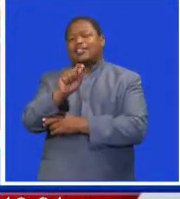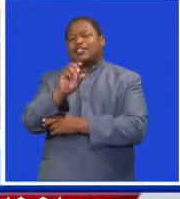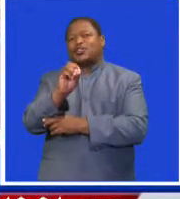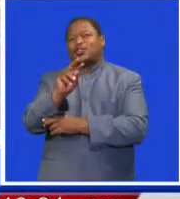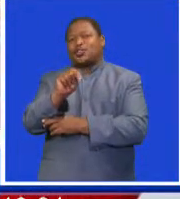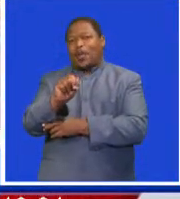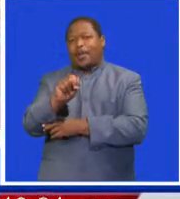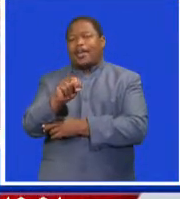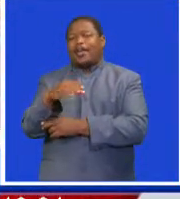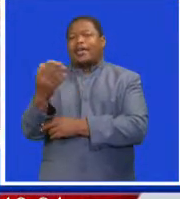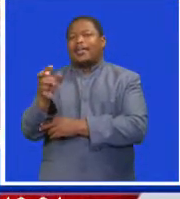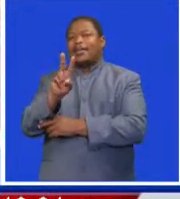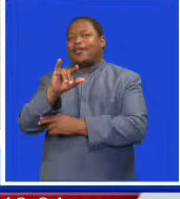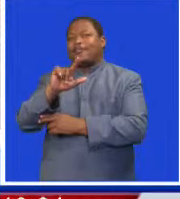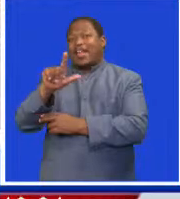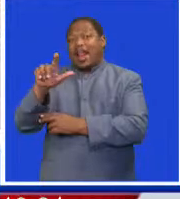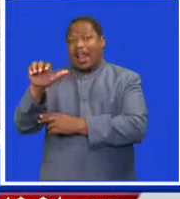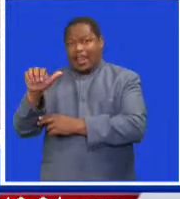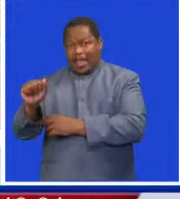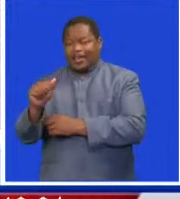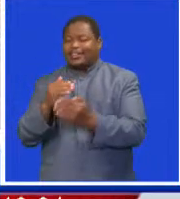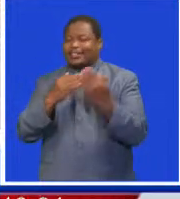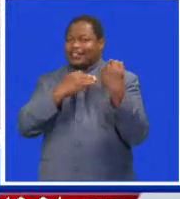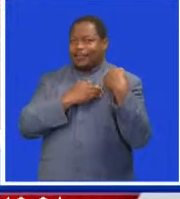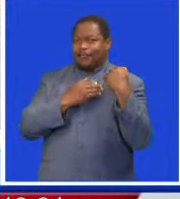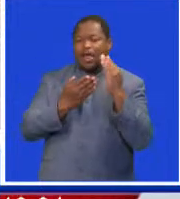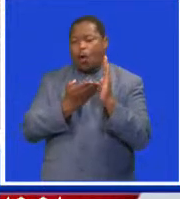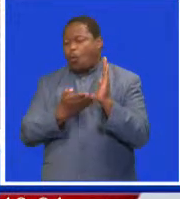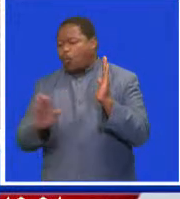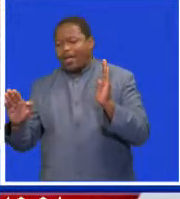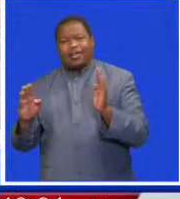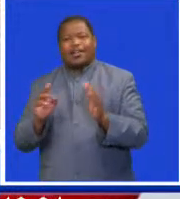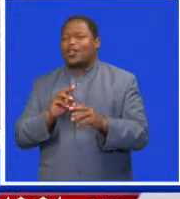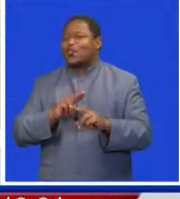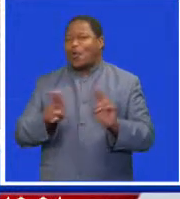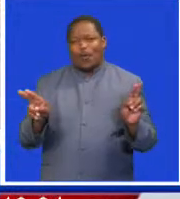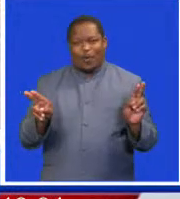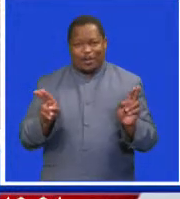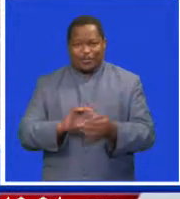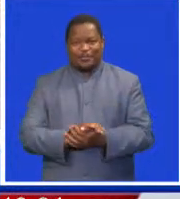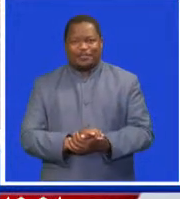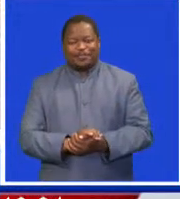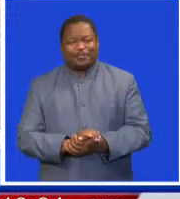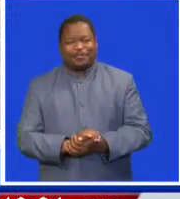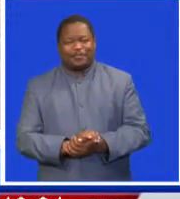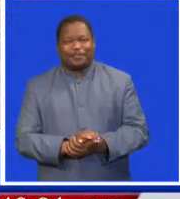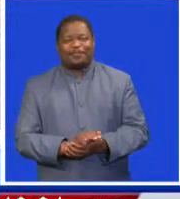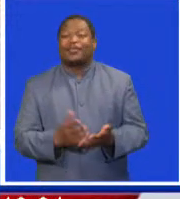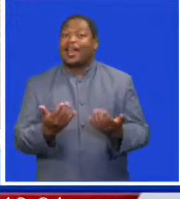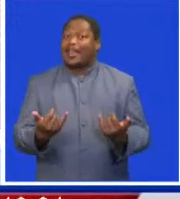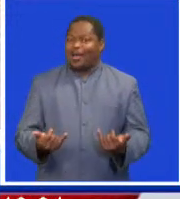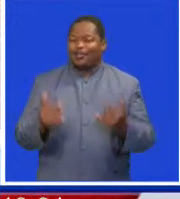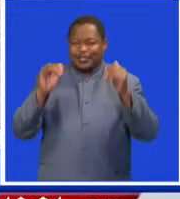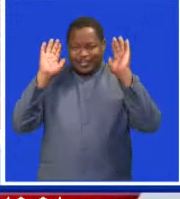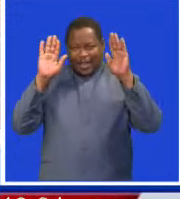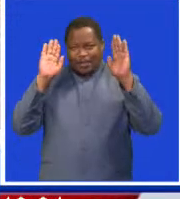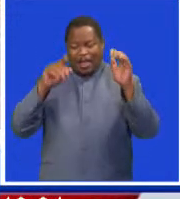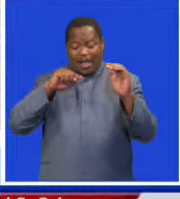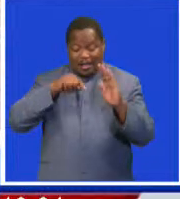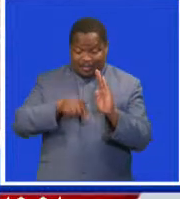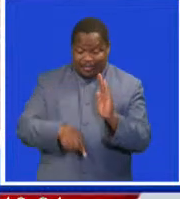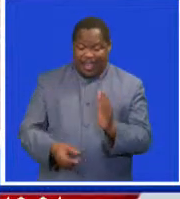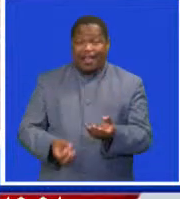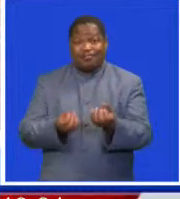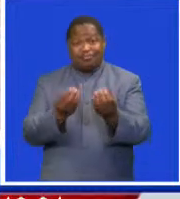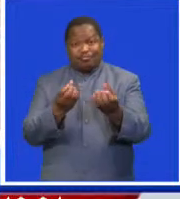tindzaba temidlalo sathola nase sifikile sona sikhathi tazo lesikhathi manje sichubeka nado tindzaba tefu sicela khona lapha esontweni lesive kalobamba lapho